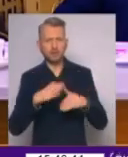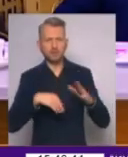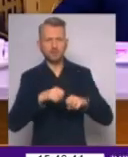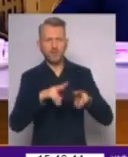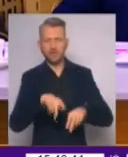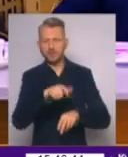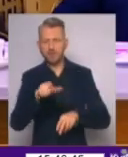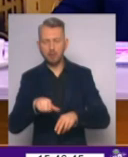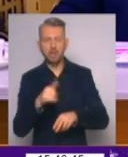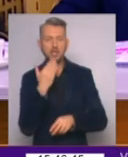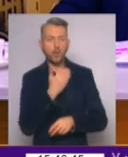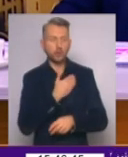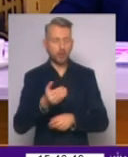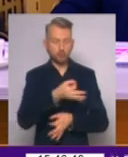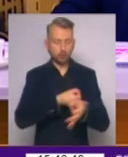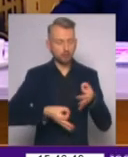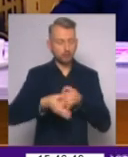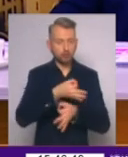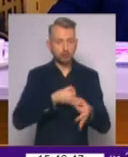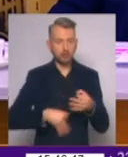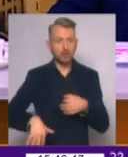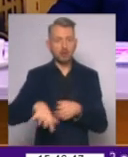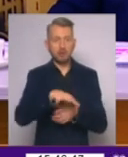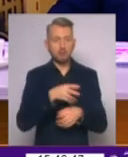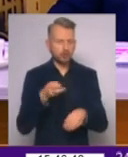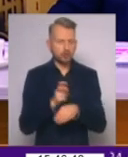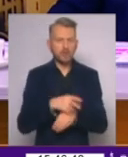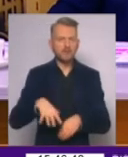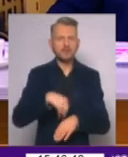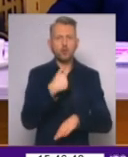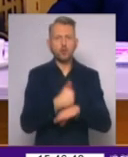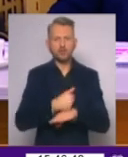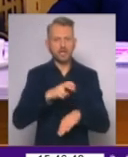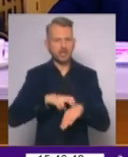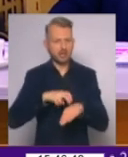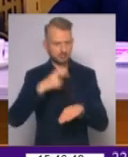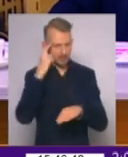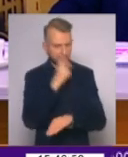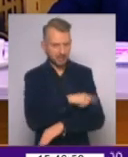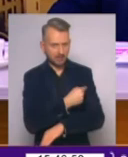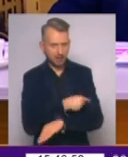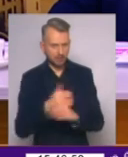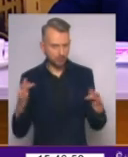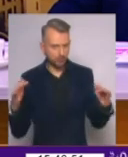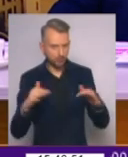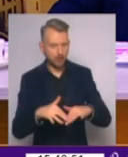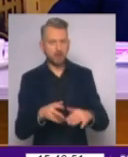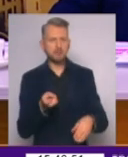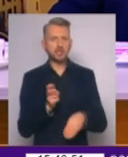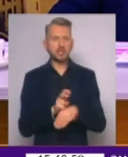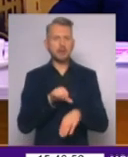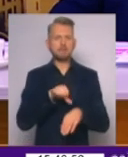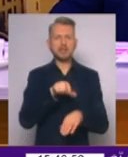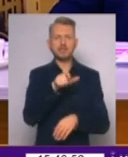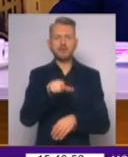фахівцями. І на останньому круглому столі прийшли майже всі головні лікарі київських лікарень, прийшли представники Академії наук,